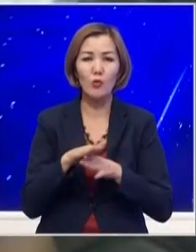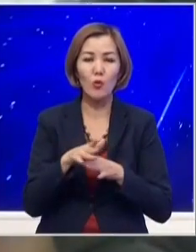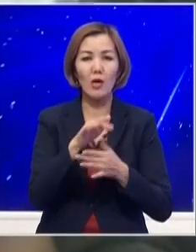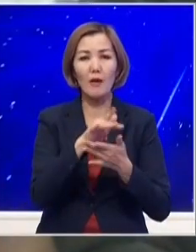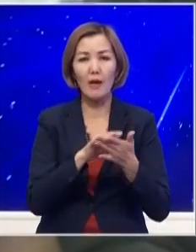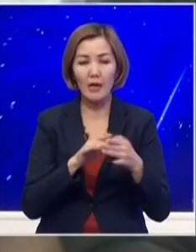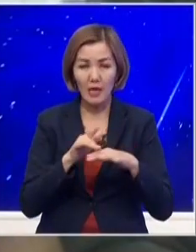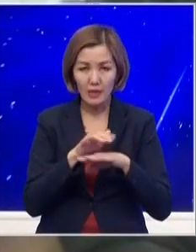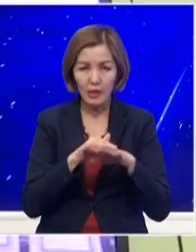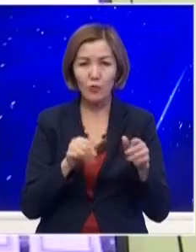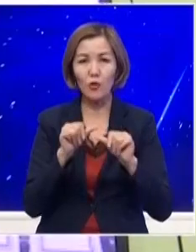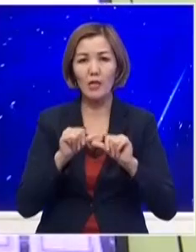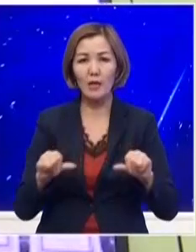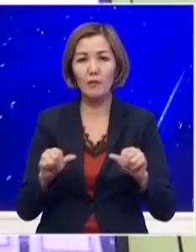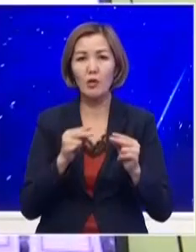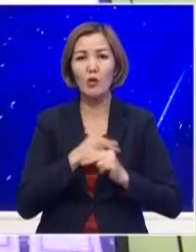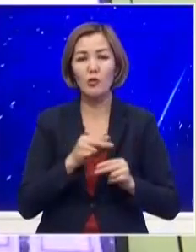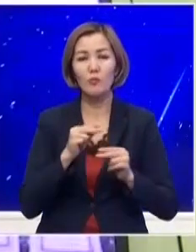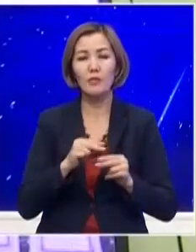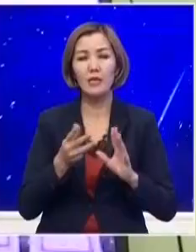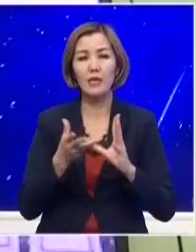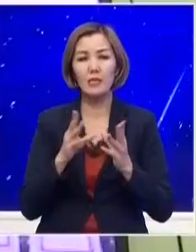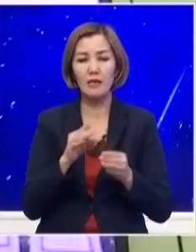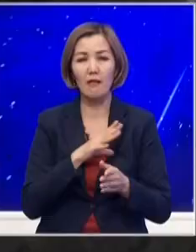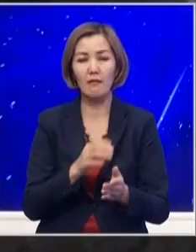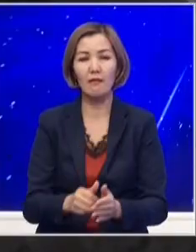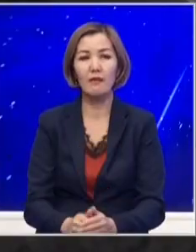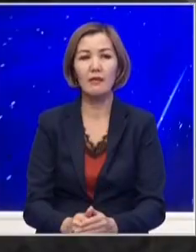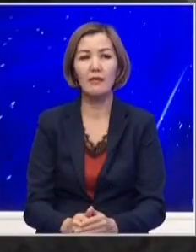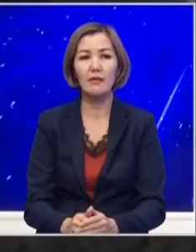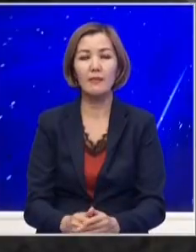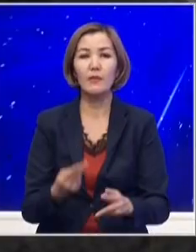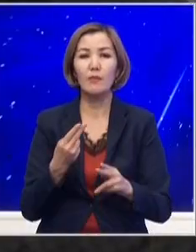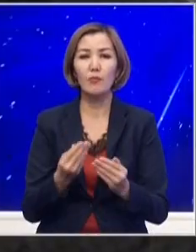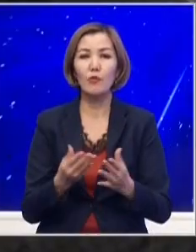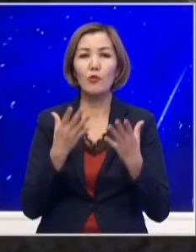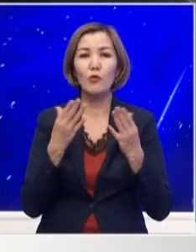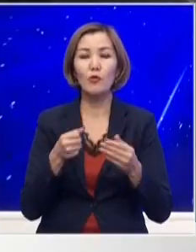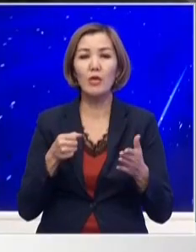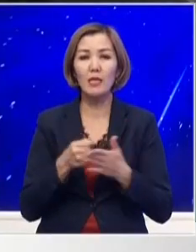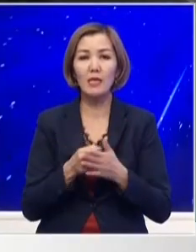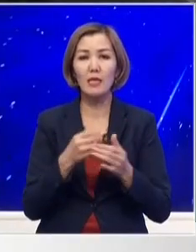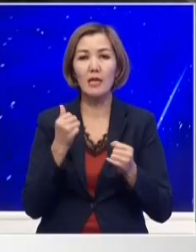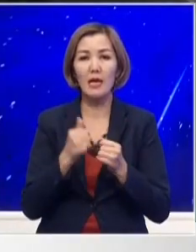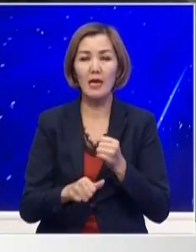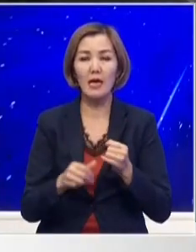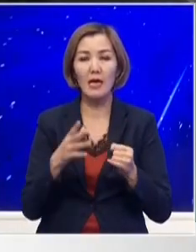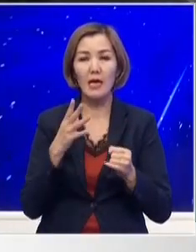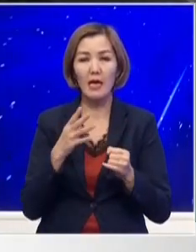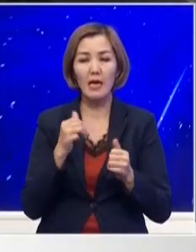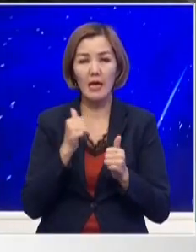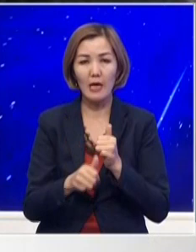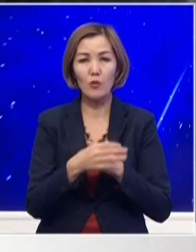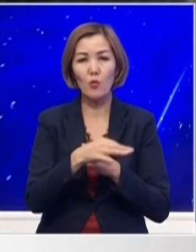ақтау жөніндегі комиссияның жұмыстары да сараланды. Осы уақытқа дейінгі әр өңірдегі комиссиялардың